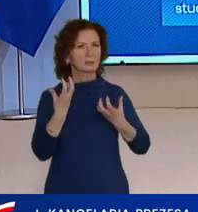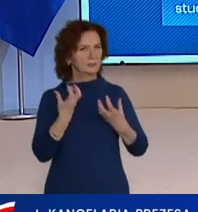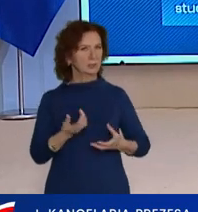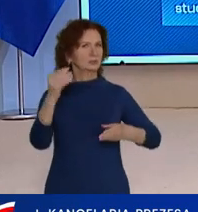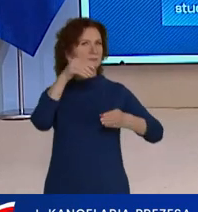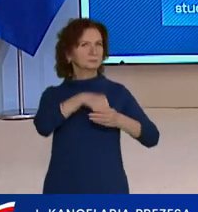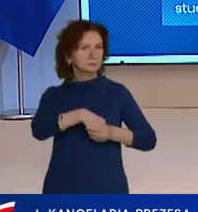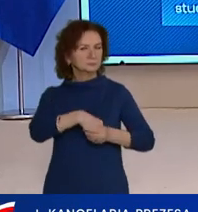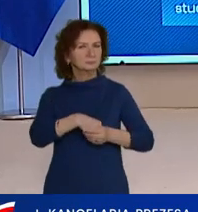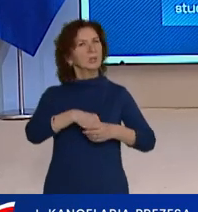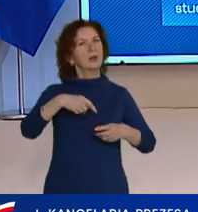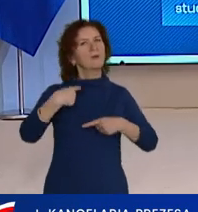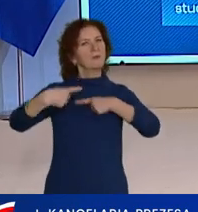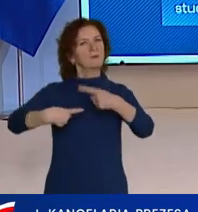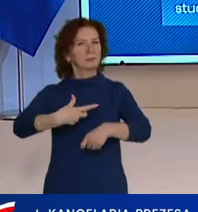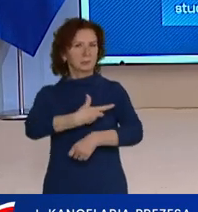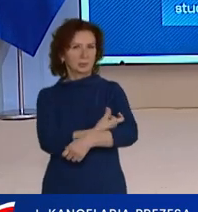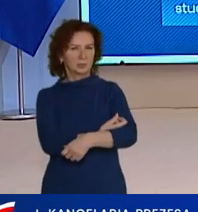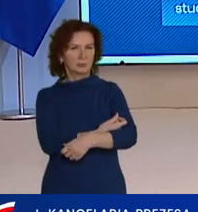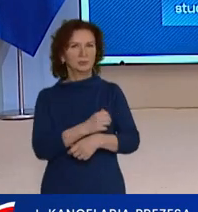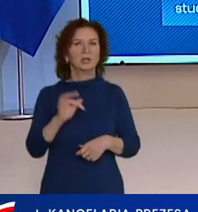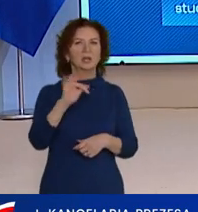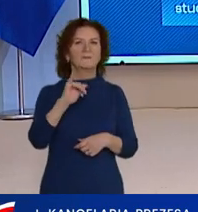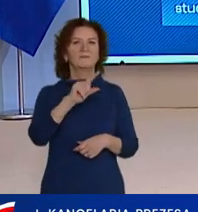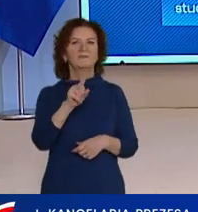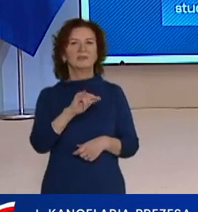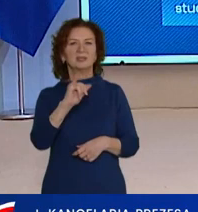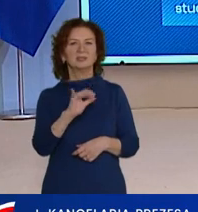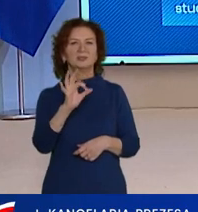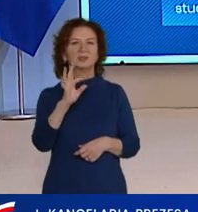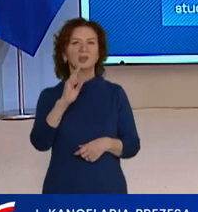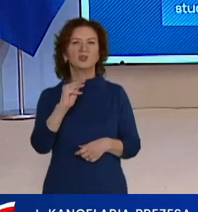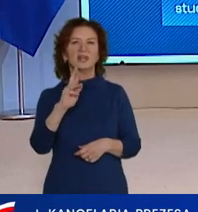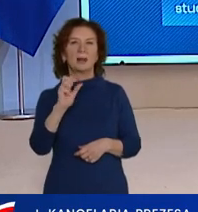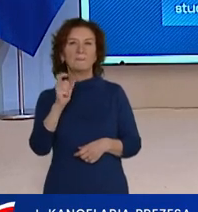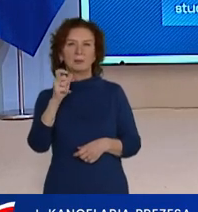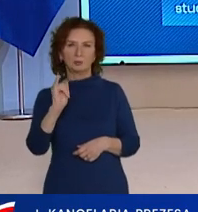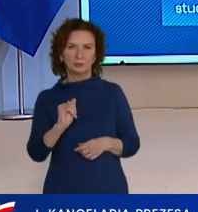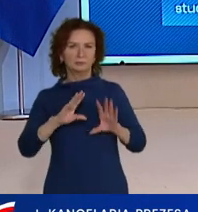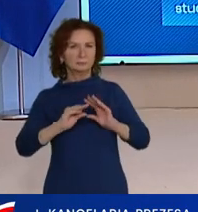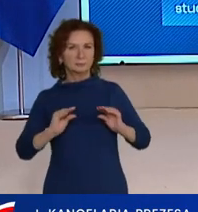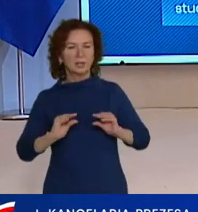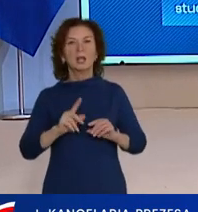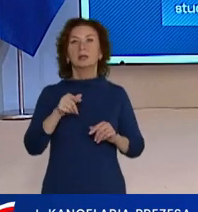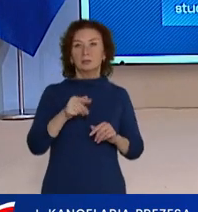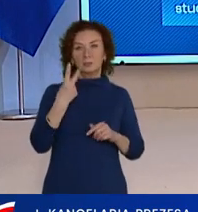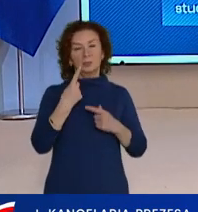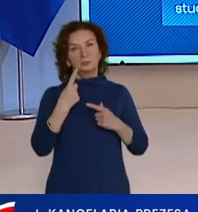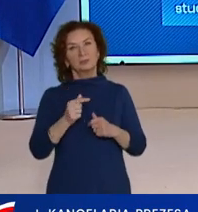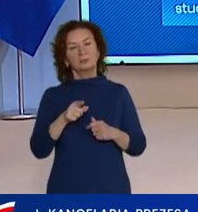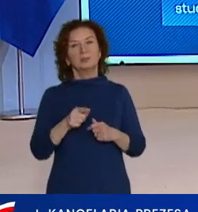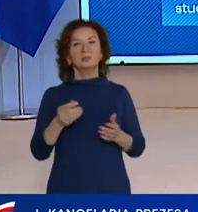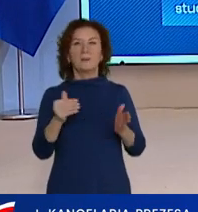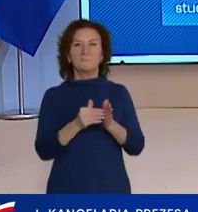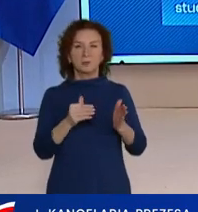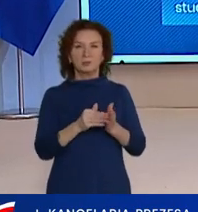w proces szczepień, i fizjoterapeuci. W tym przypadku przewidujemy, że będzie potrzebny taki pakiet